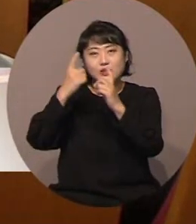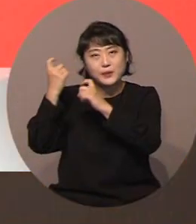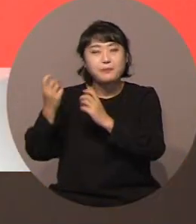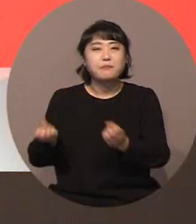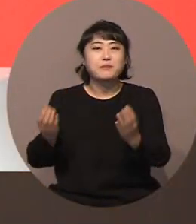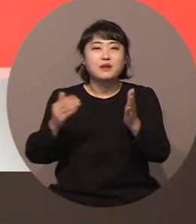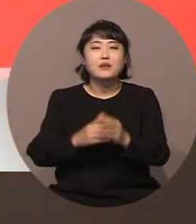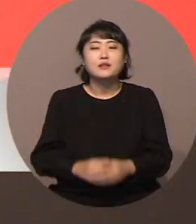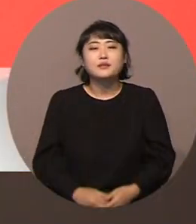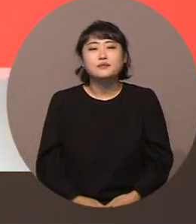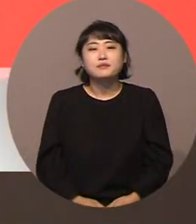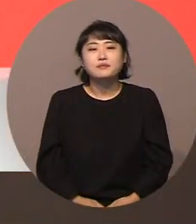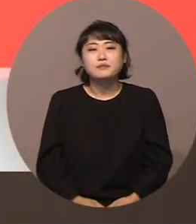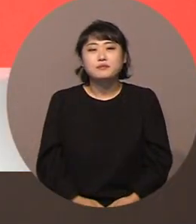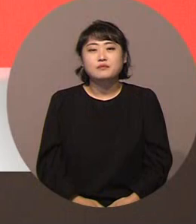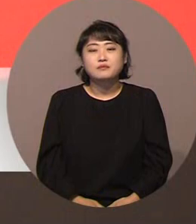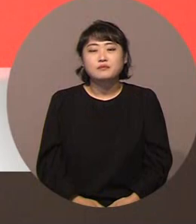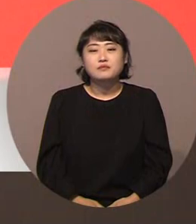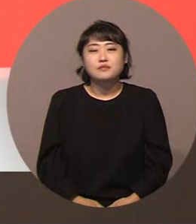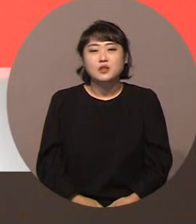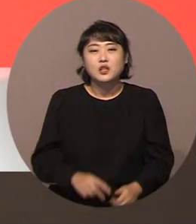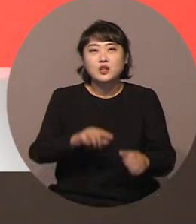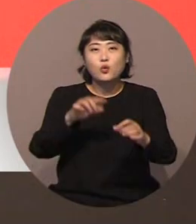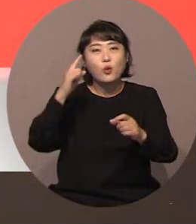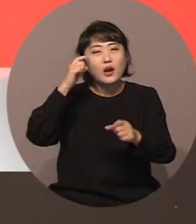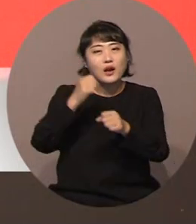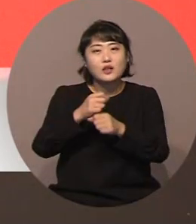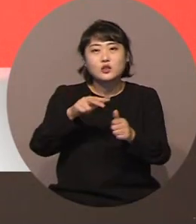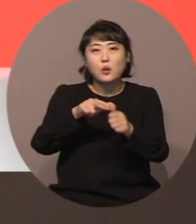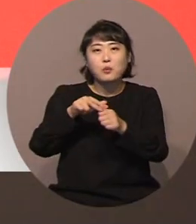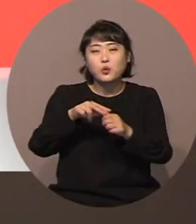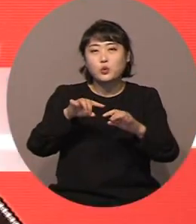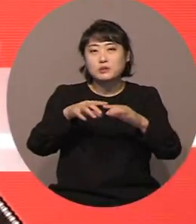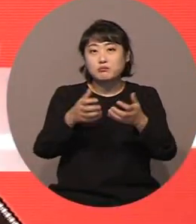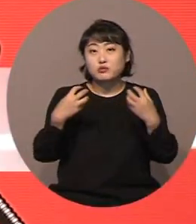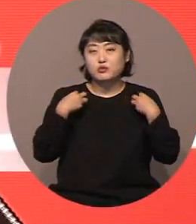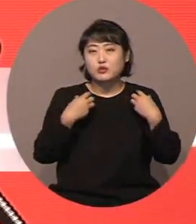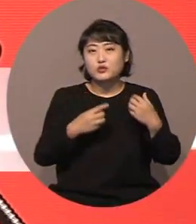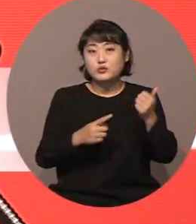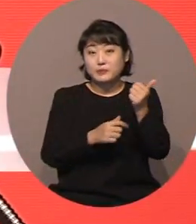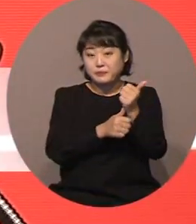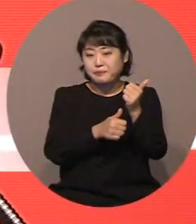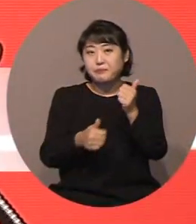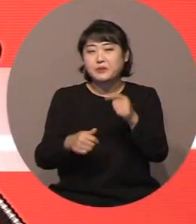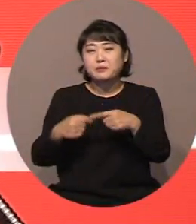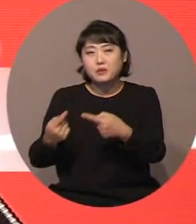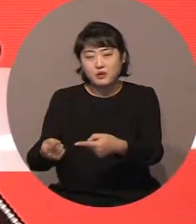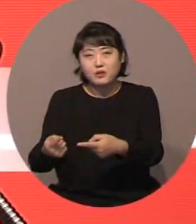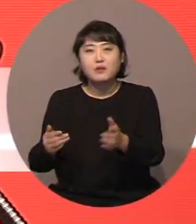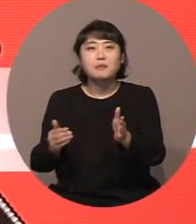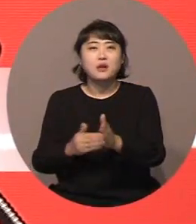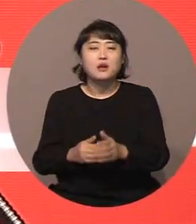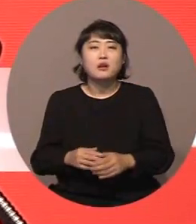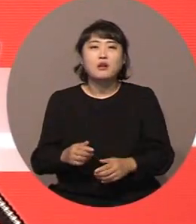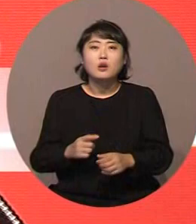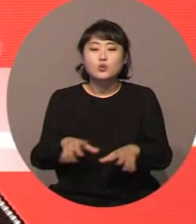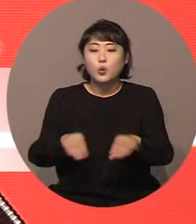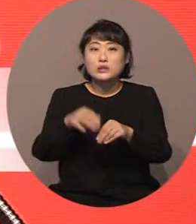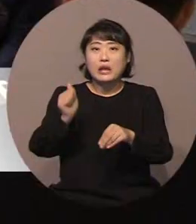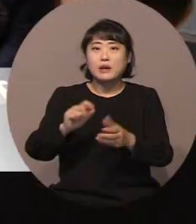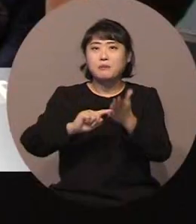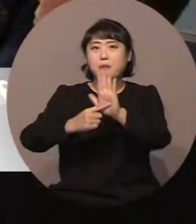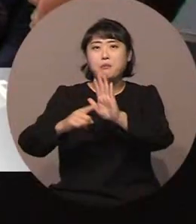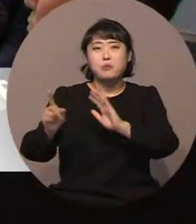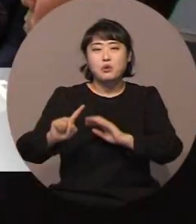과학기술 정보통신부 1차관 등이 참석한 가운데 열린 오늘 기념식에서 UST 김유환 총장은 내년 3월부터